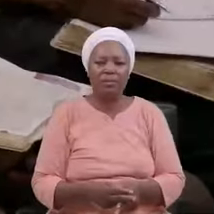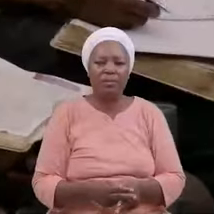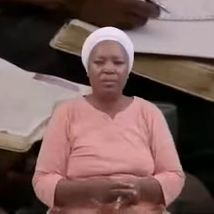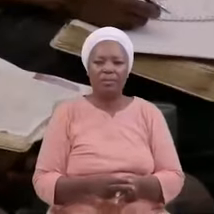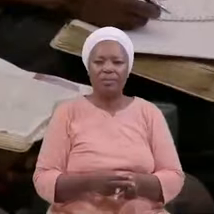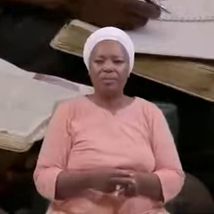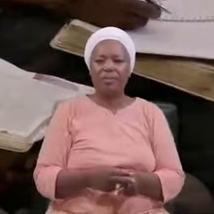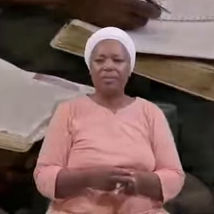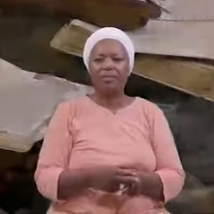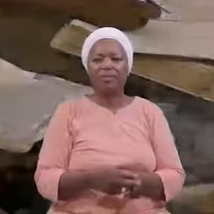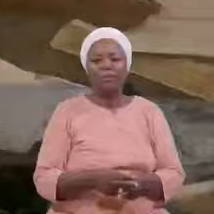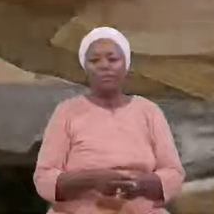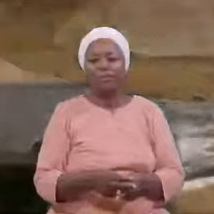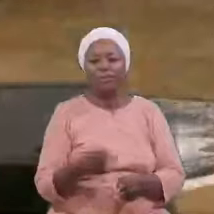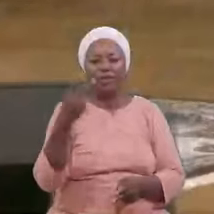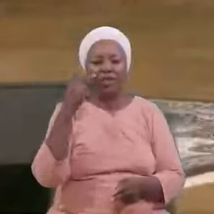Voyons,